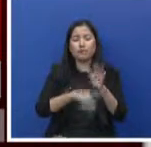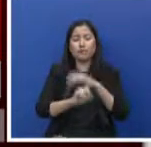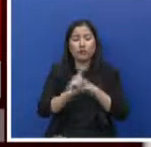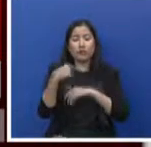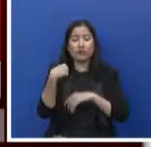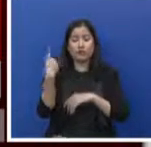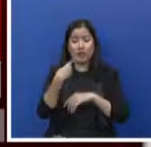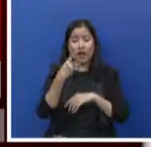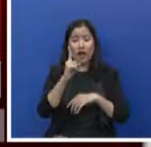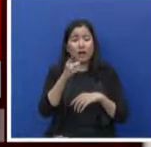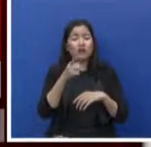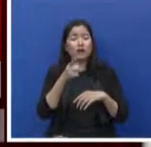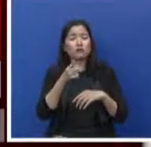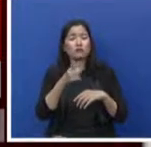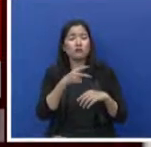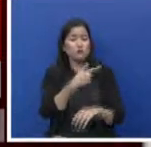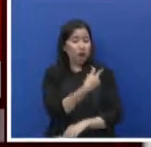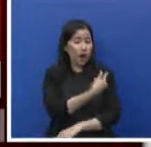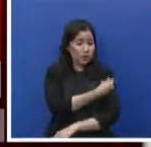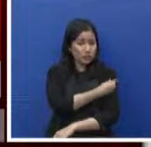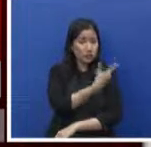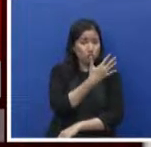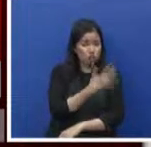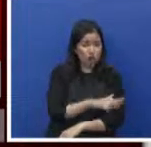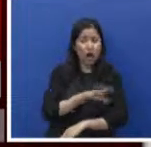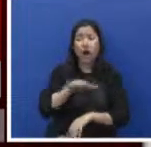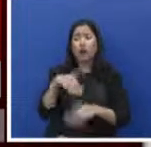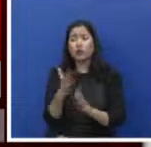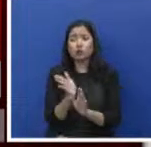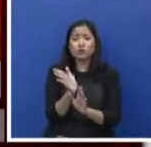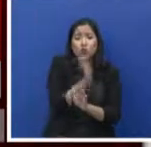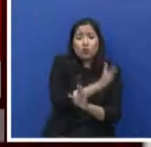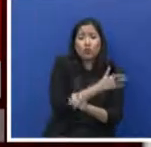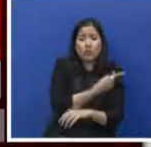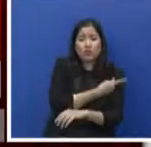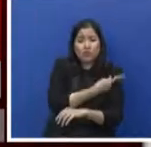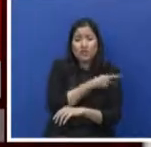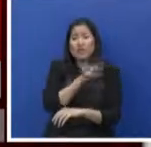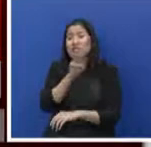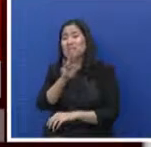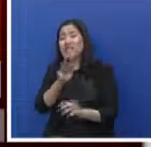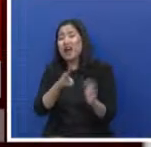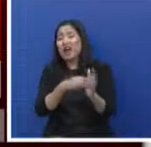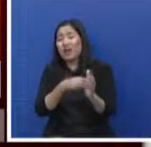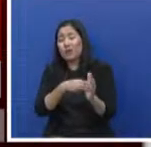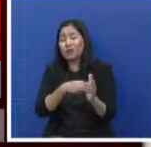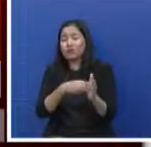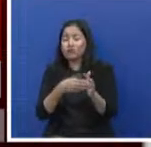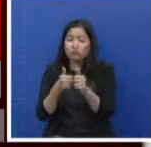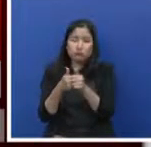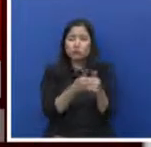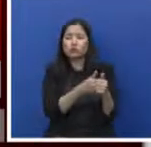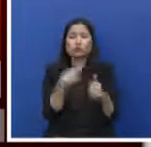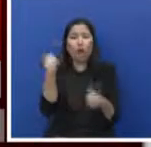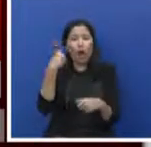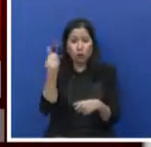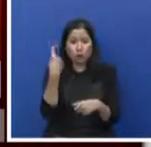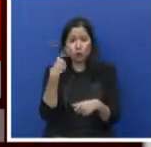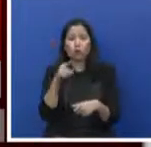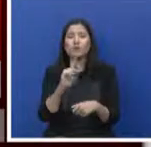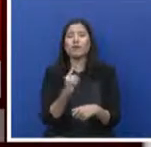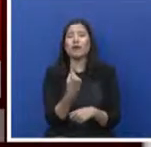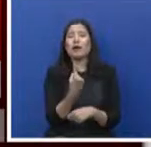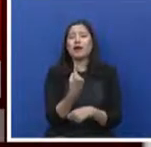kita mendapatkan vaksin atau sebelum kita mendapatkan vaksin kan protokol 3M itu sama sekali tidak boleh dilepaskan. Itu yang pertama.